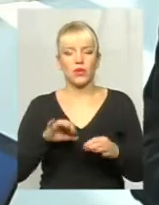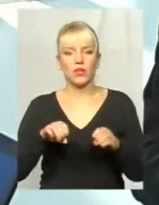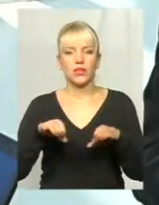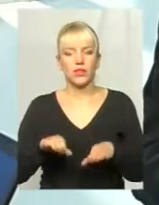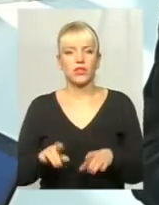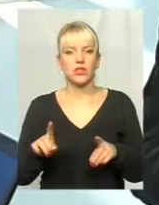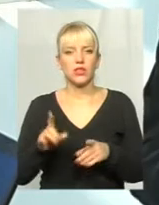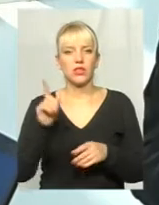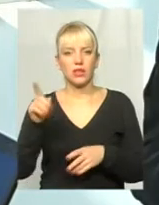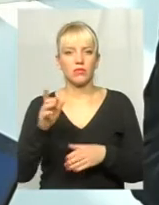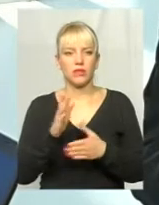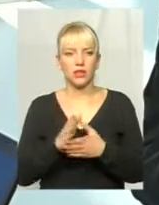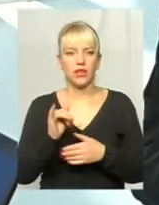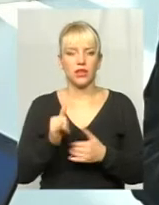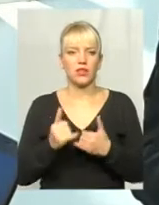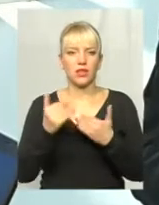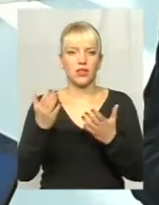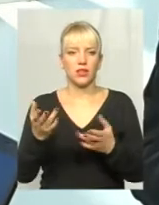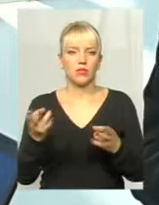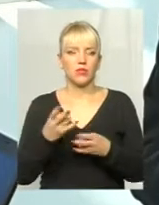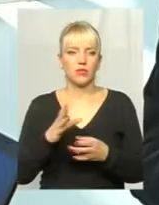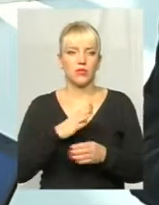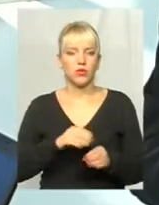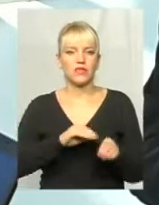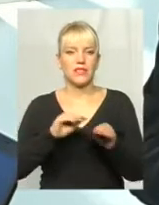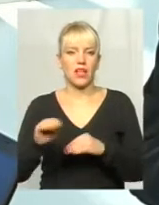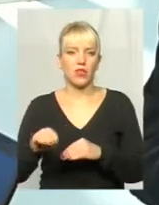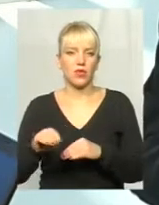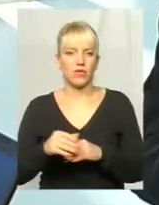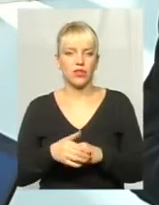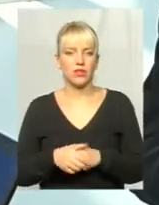які там є, і для них повинні бути вже встановлені